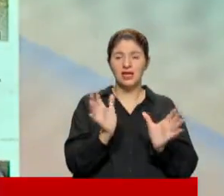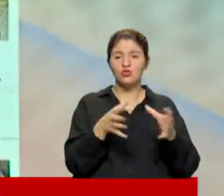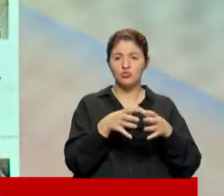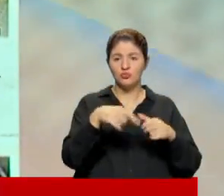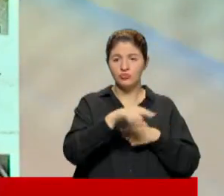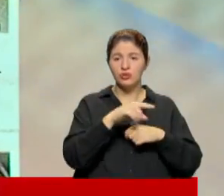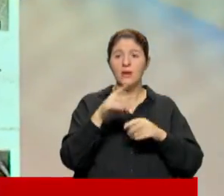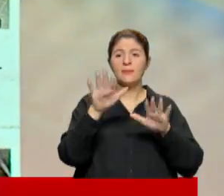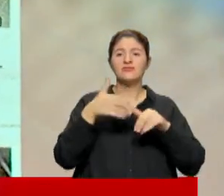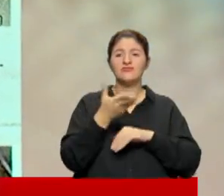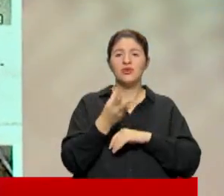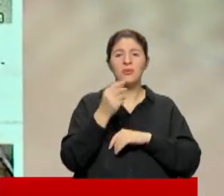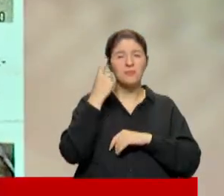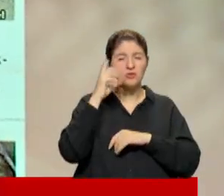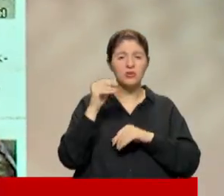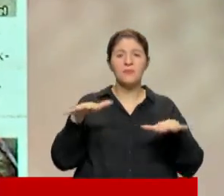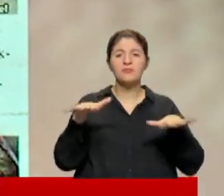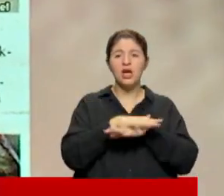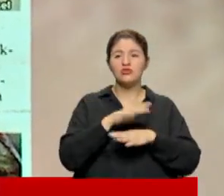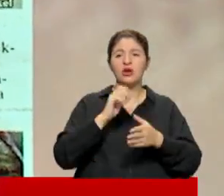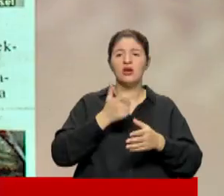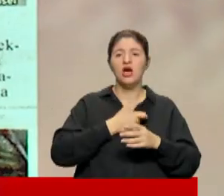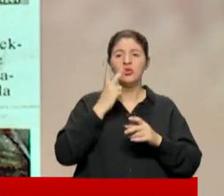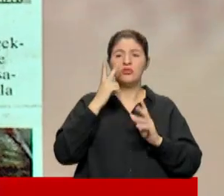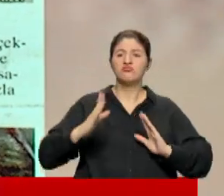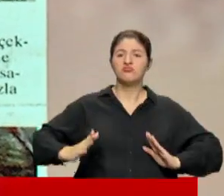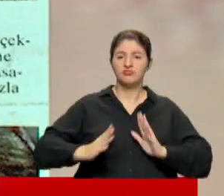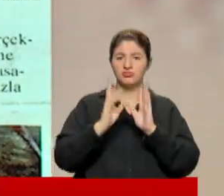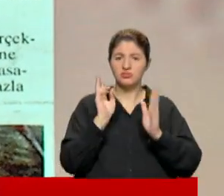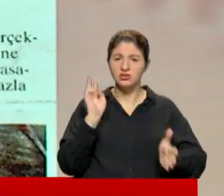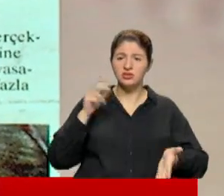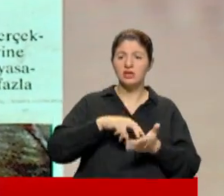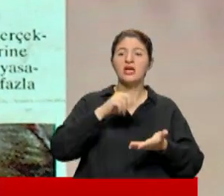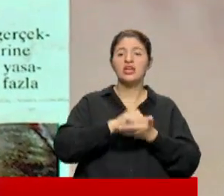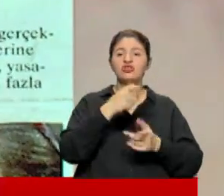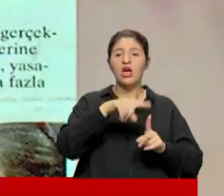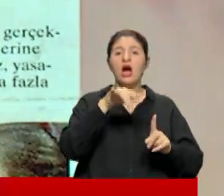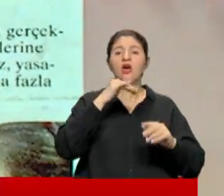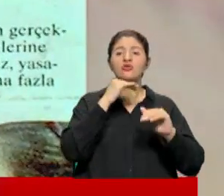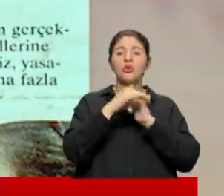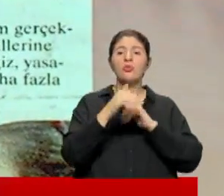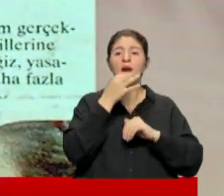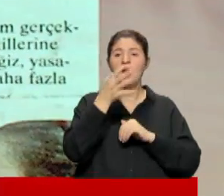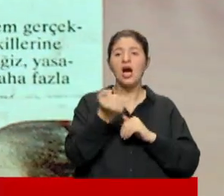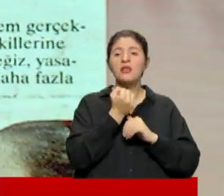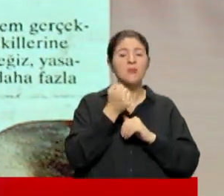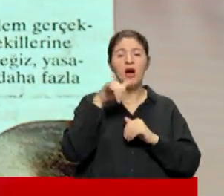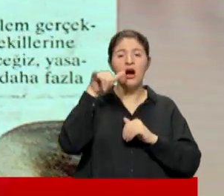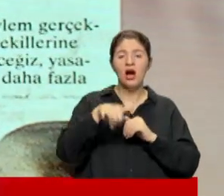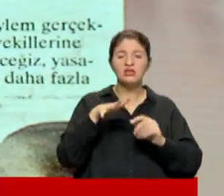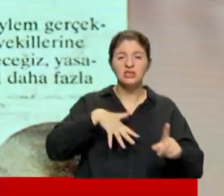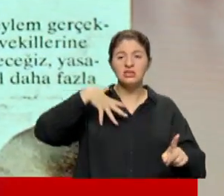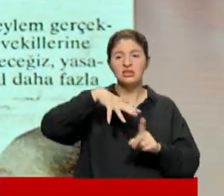meclise getirilmesi planlanan Sansür yasasına karşı ayaktaydı gazeteciler halkın haber alma hakkına saldırı niteliği